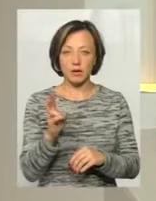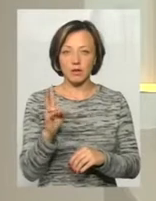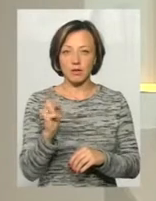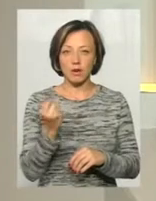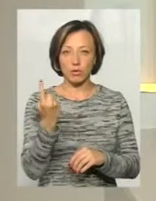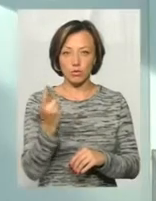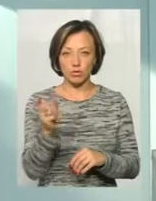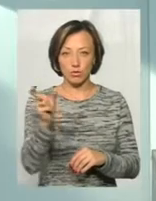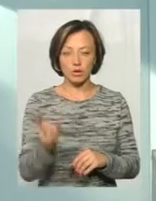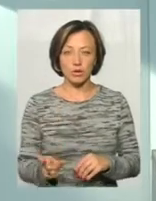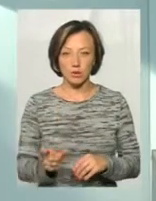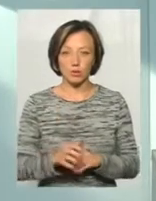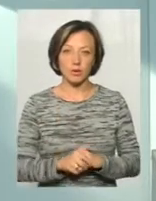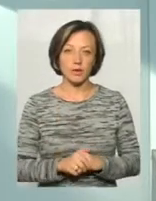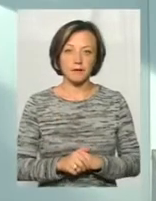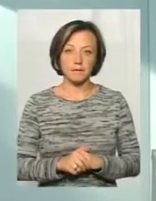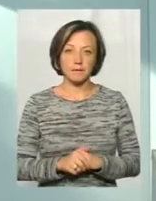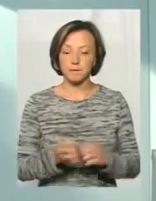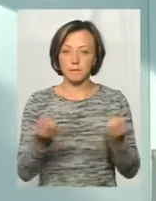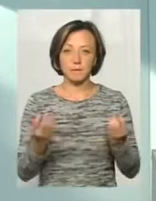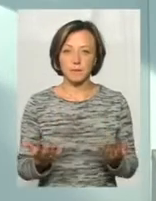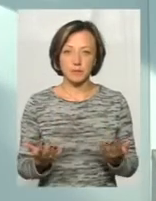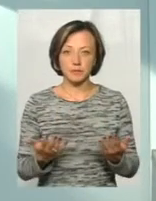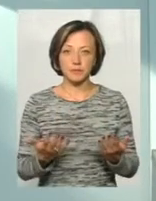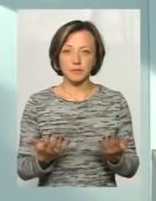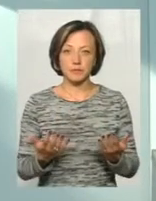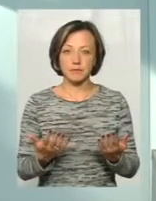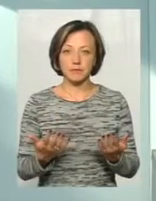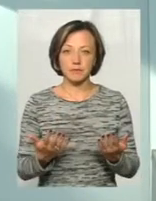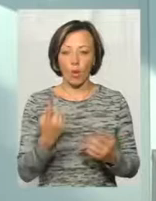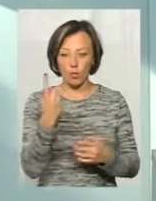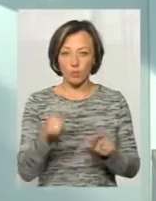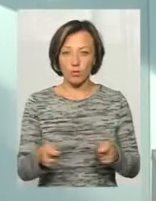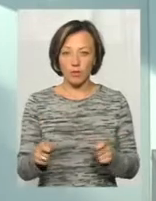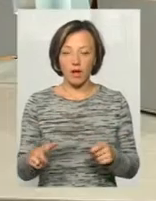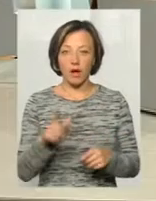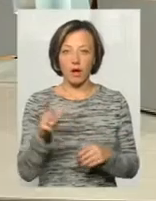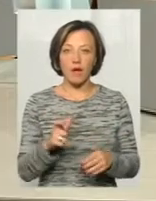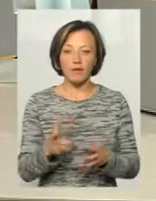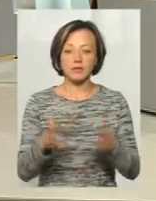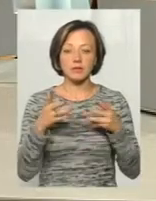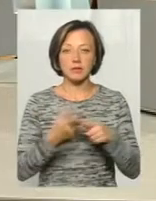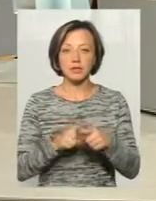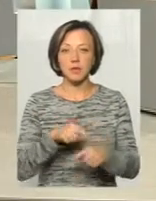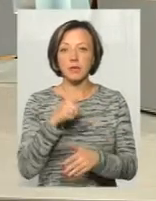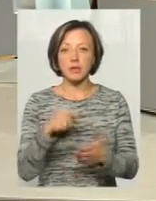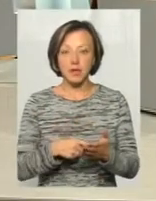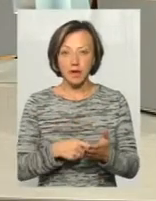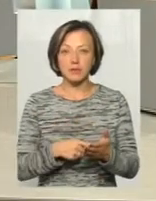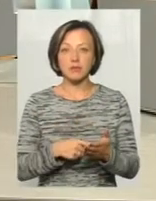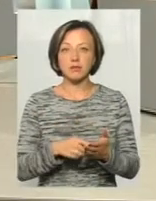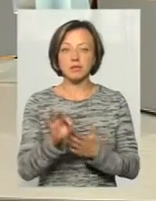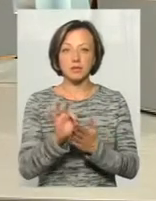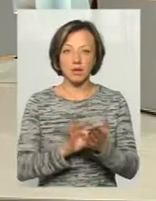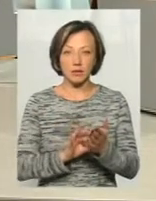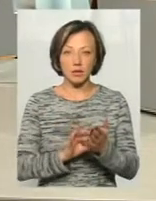на одну людину просто за плиту. Коли стали виясняти це питання, то одразу вже